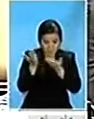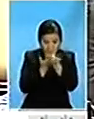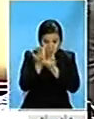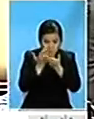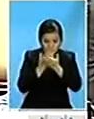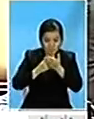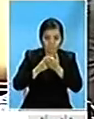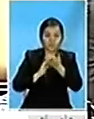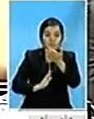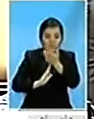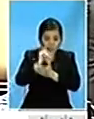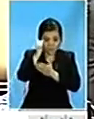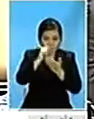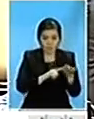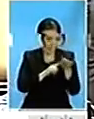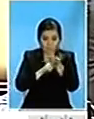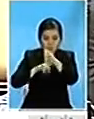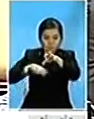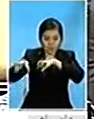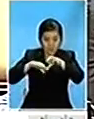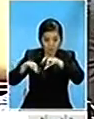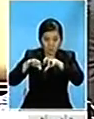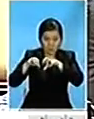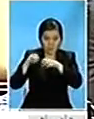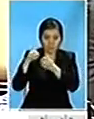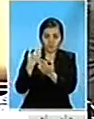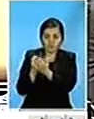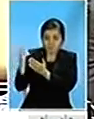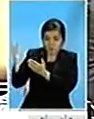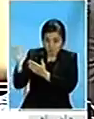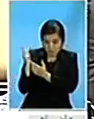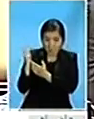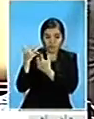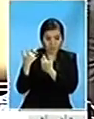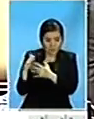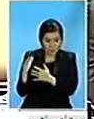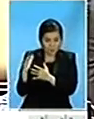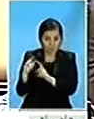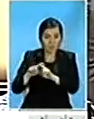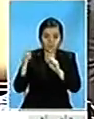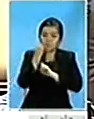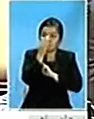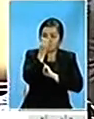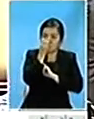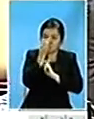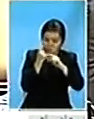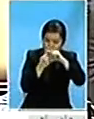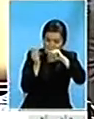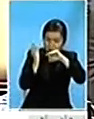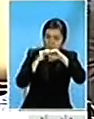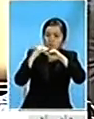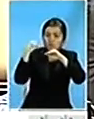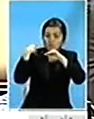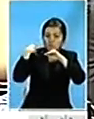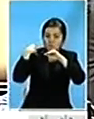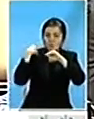พระราชกำหนดที่ได้มีการบริหารจัดการหนี้ก้อนโตที่เคยเป็นหนี้สาธารณะ และจะต้องตั้งดอกเบี้ยมาชำระหนี้